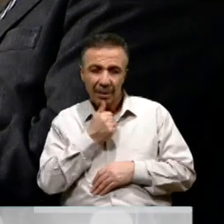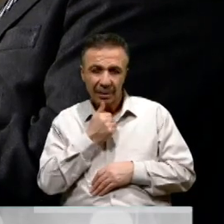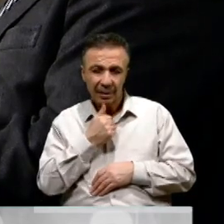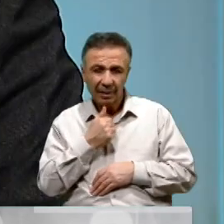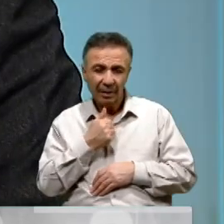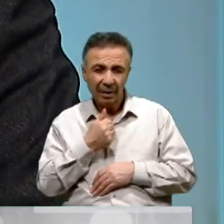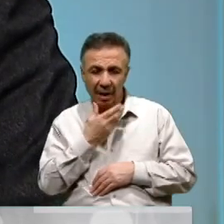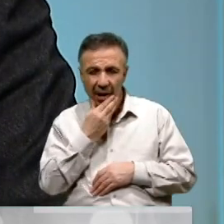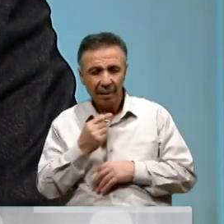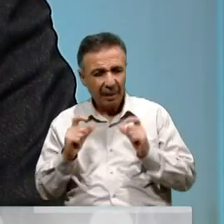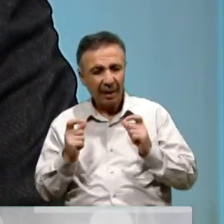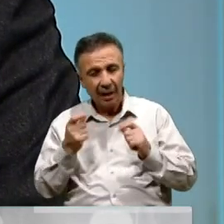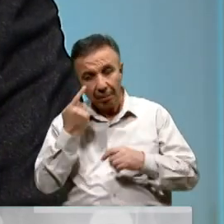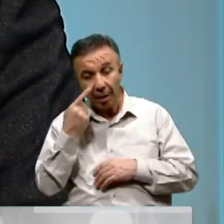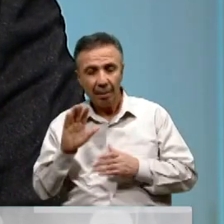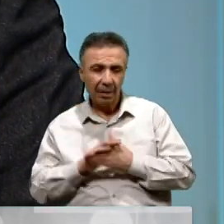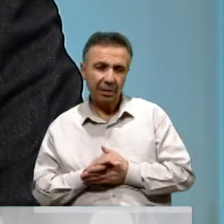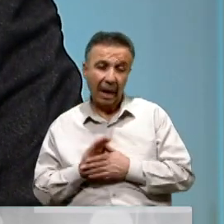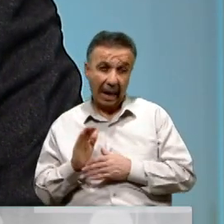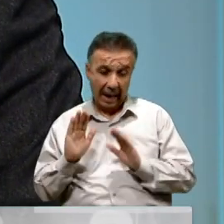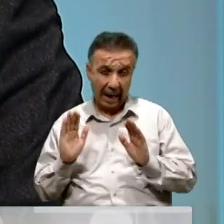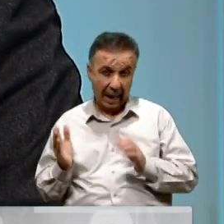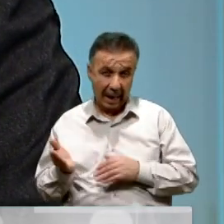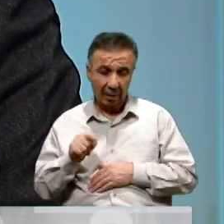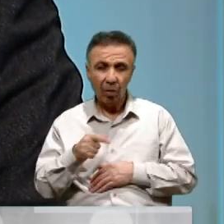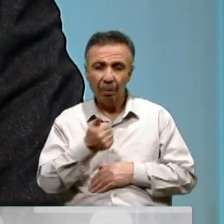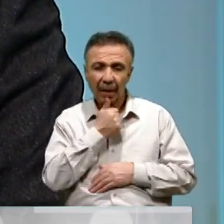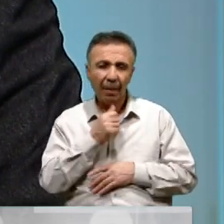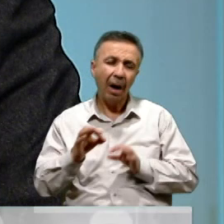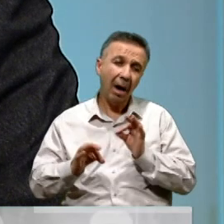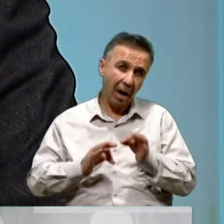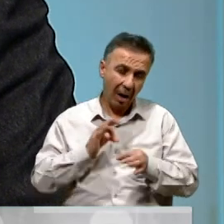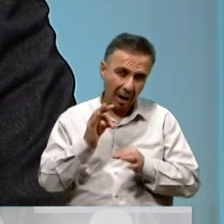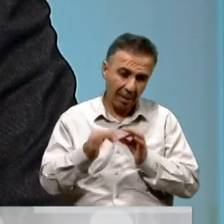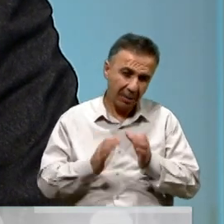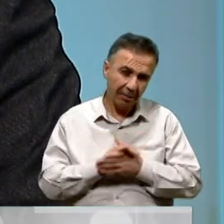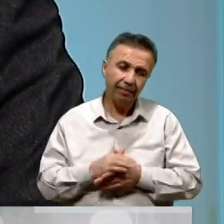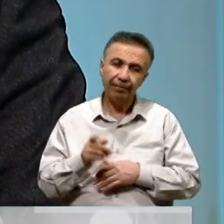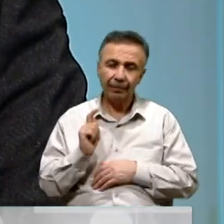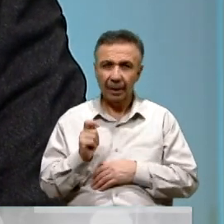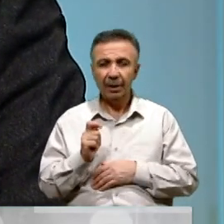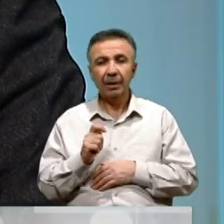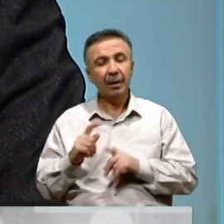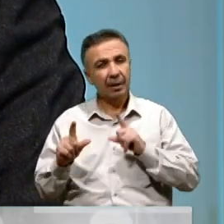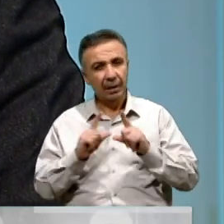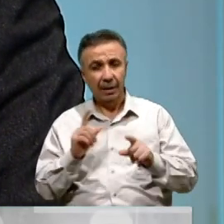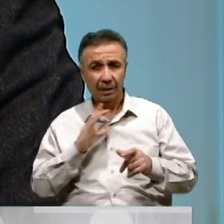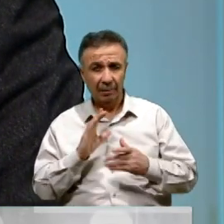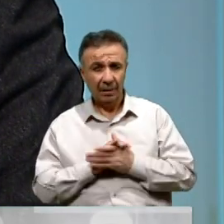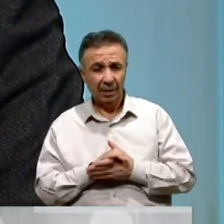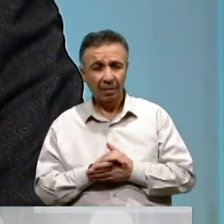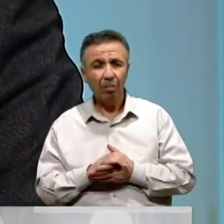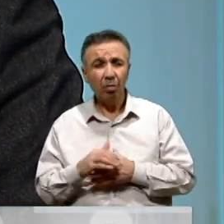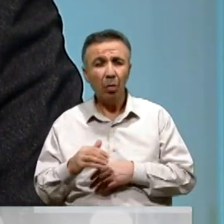değildir. Fakat eğer o baba veya işte o amca gerçekten muhtaçsa, bu